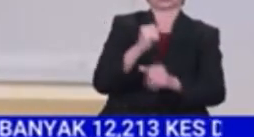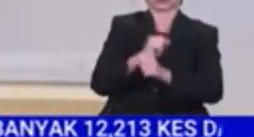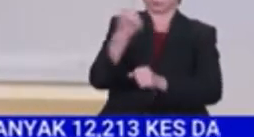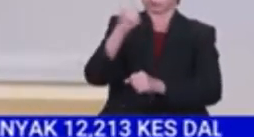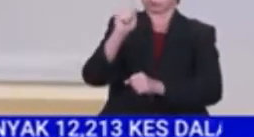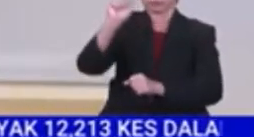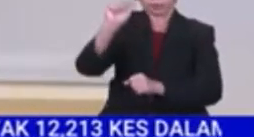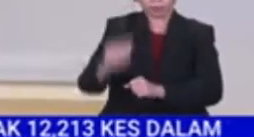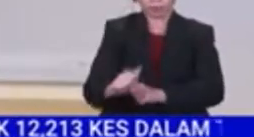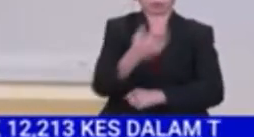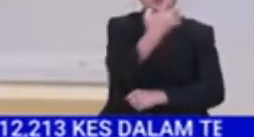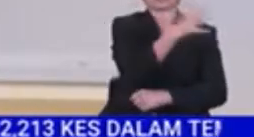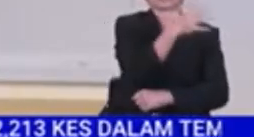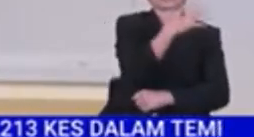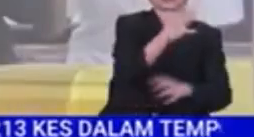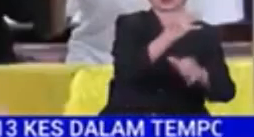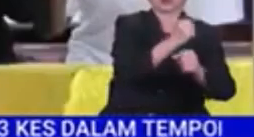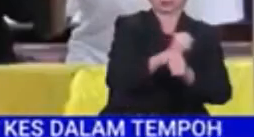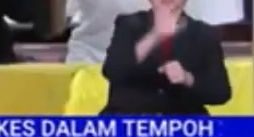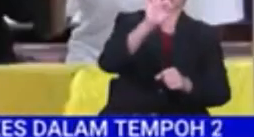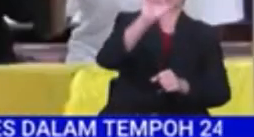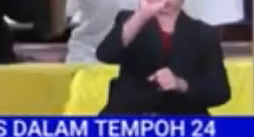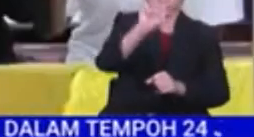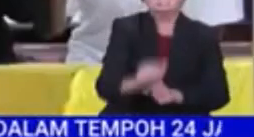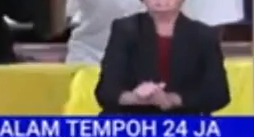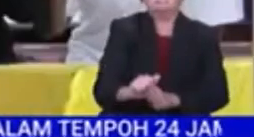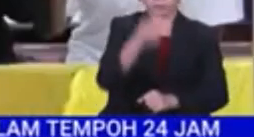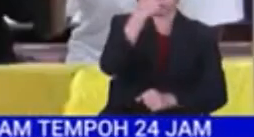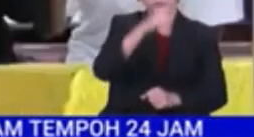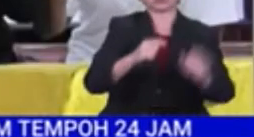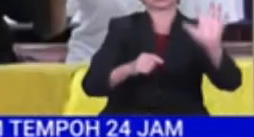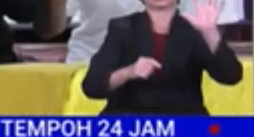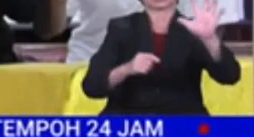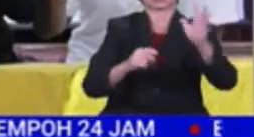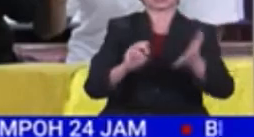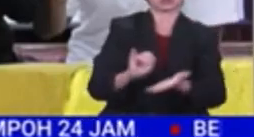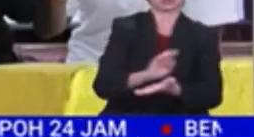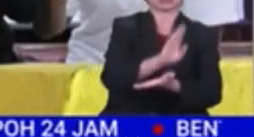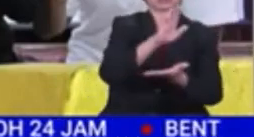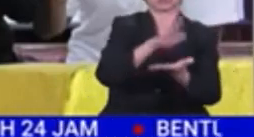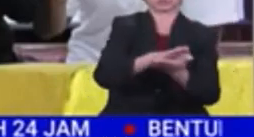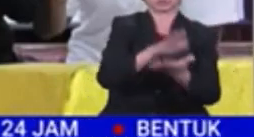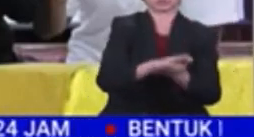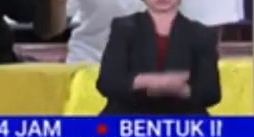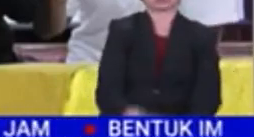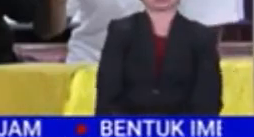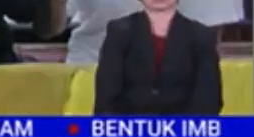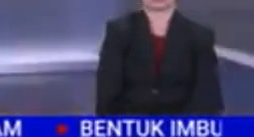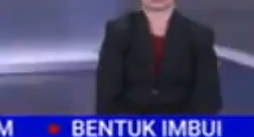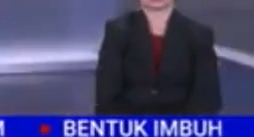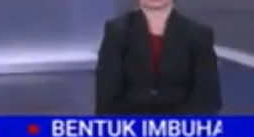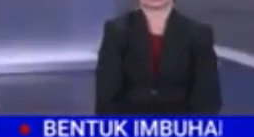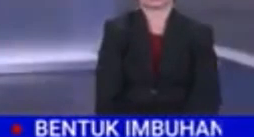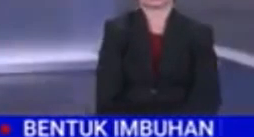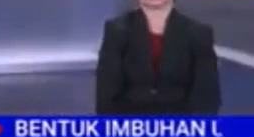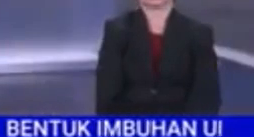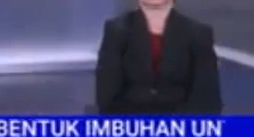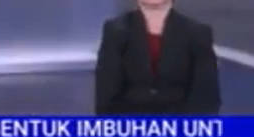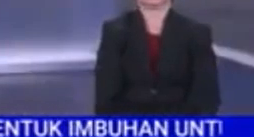10 edan 14 Plaza memperoleh 9e bagi ke-55 institusi tersebut hai hai